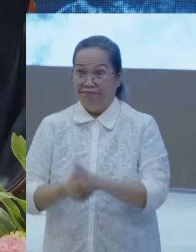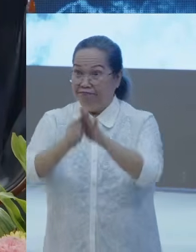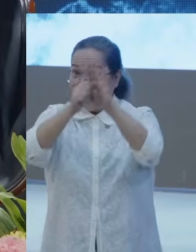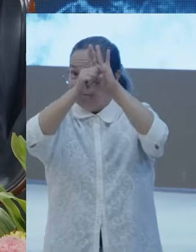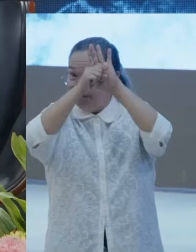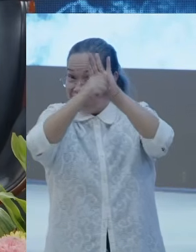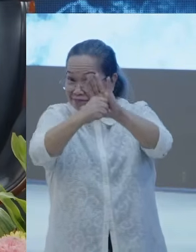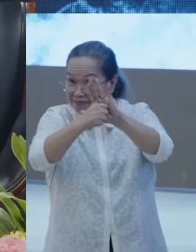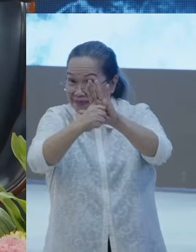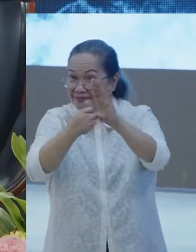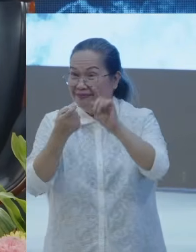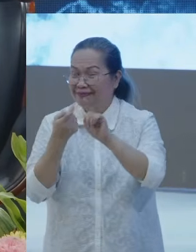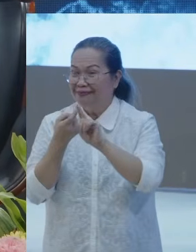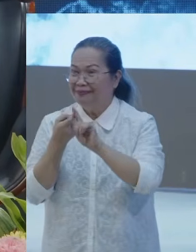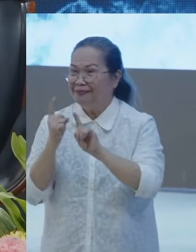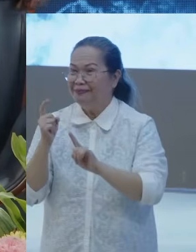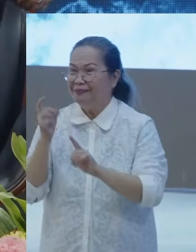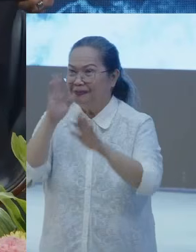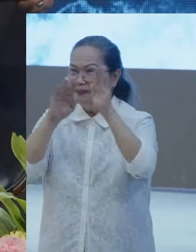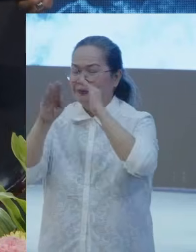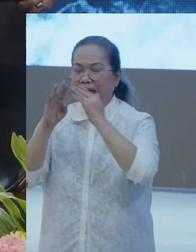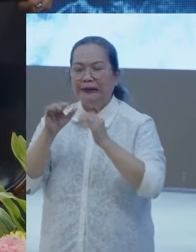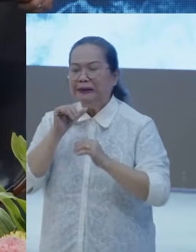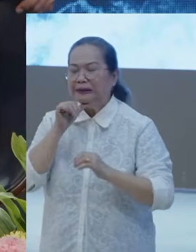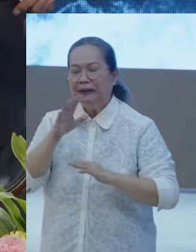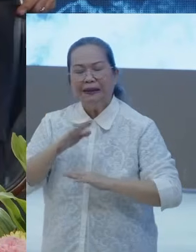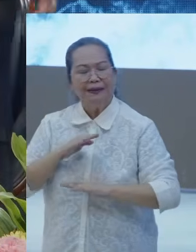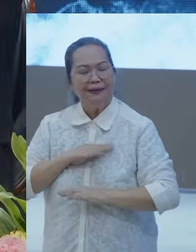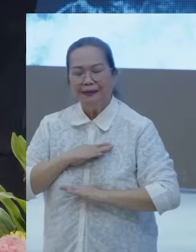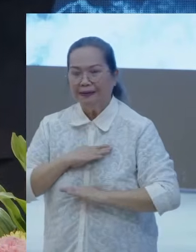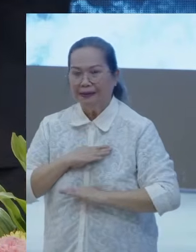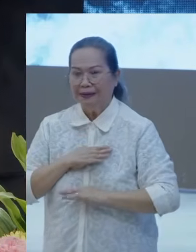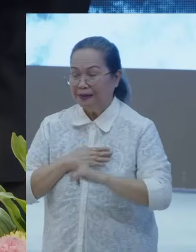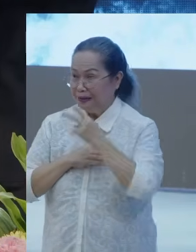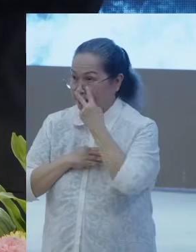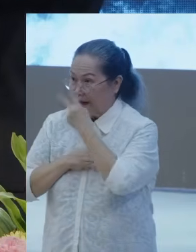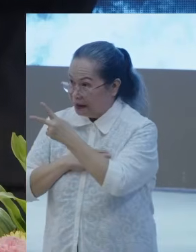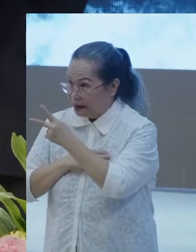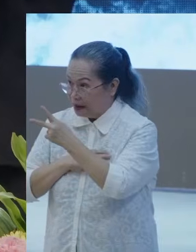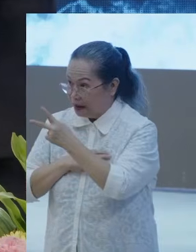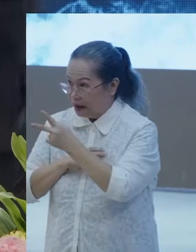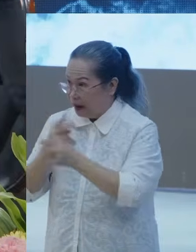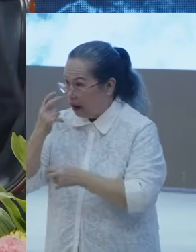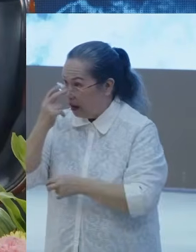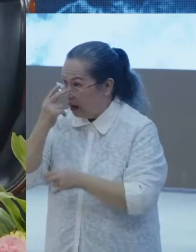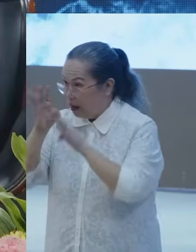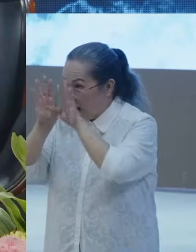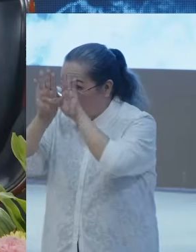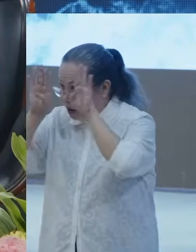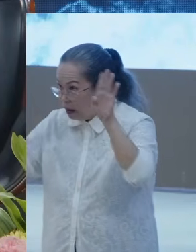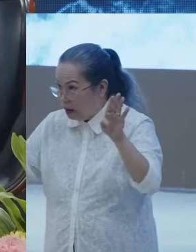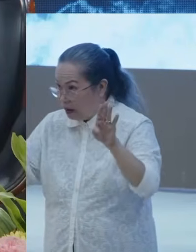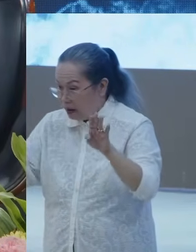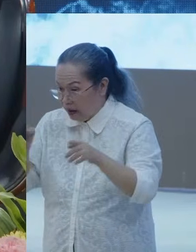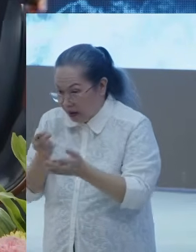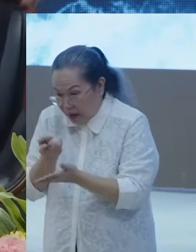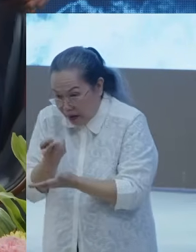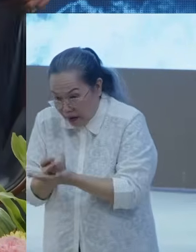from heaven. Hindi pa sila nakontento doon sa nagpakita siya ng bulag, nagpalakad siya ng